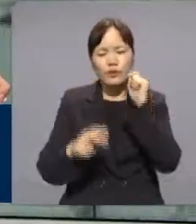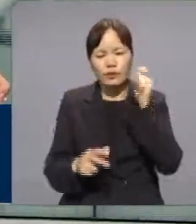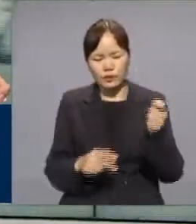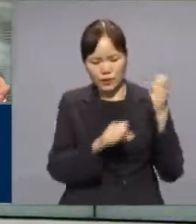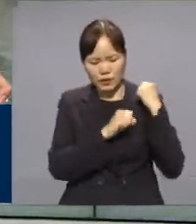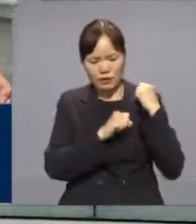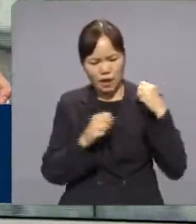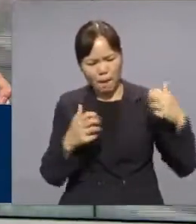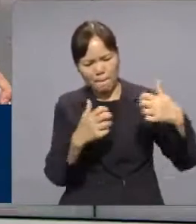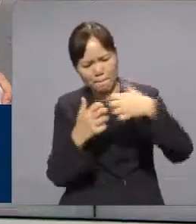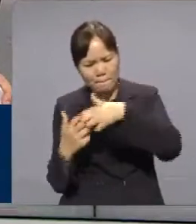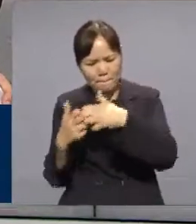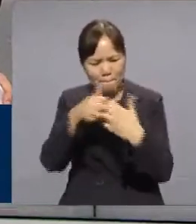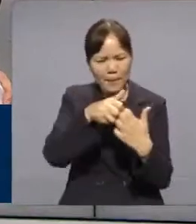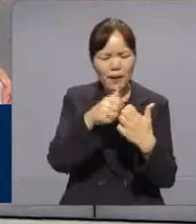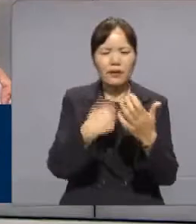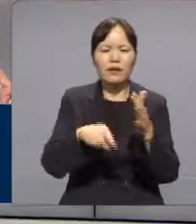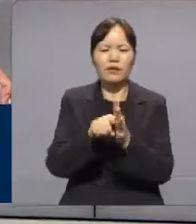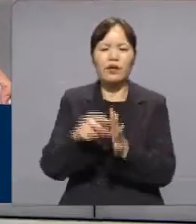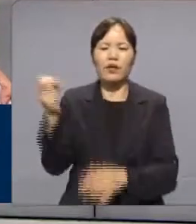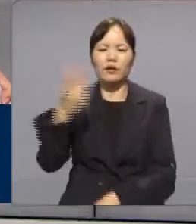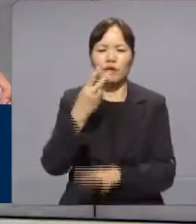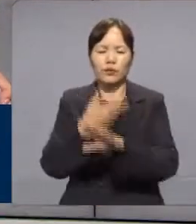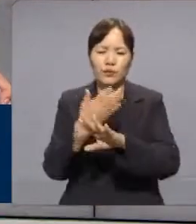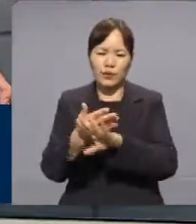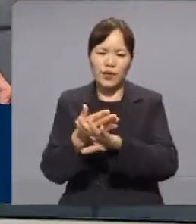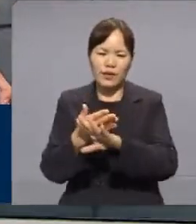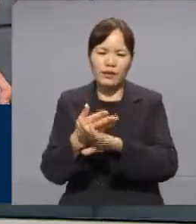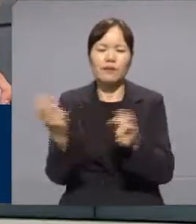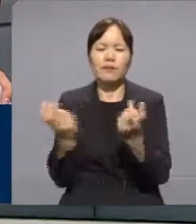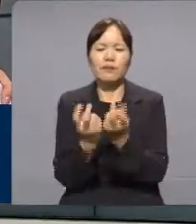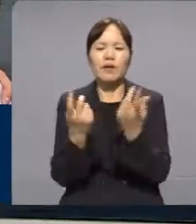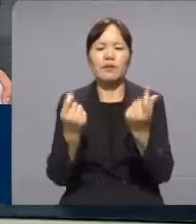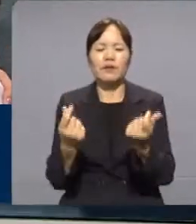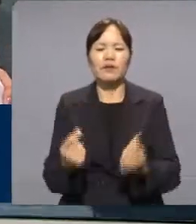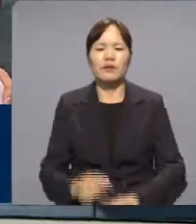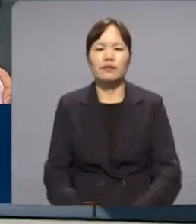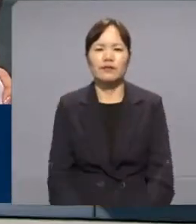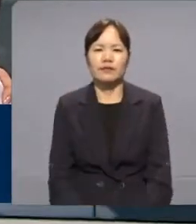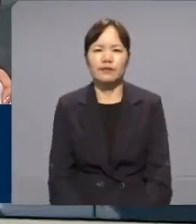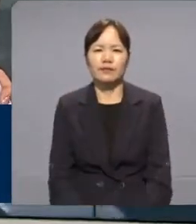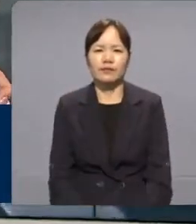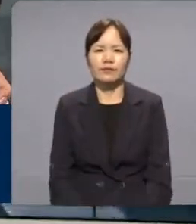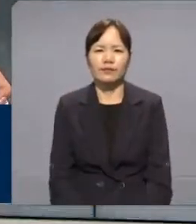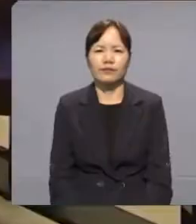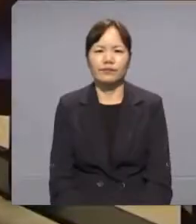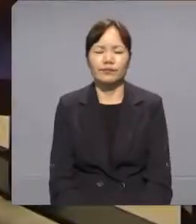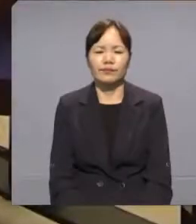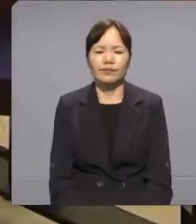거센 반격을 극복하기 위한 또 다른 카드를 꺼낸 것으로 보입니다. 황다인 기자입니다.